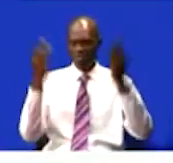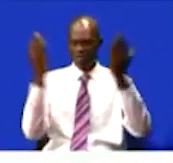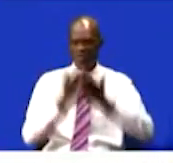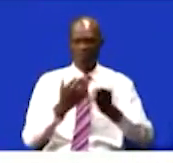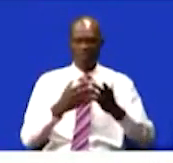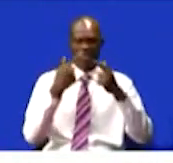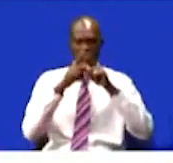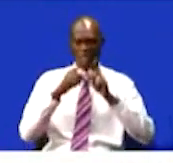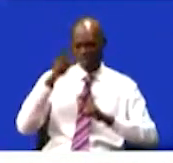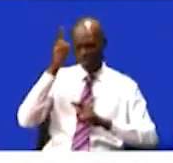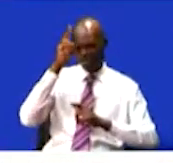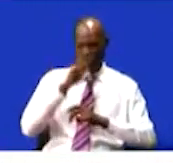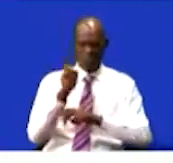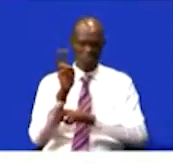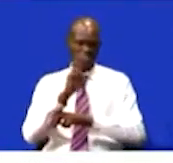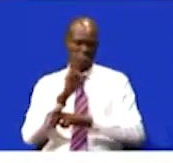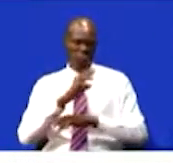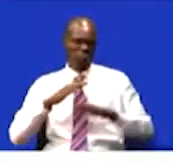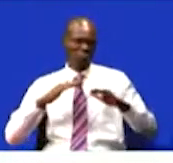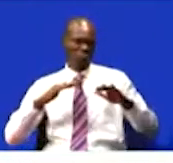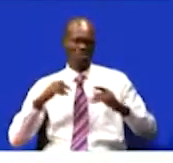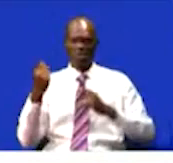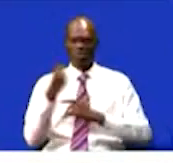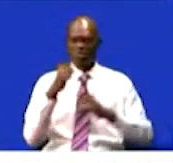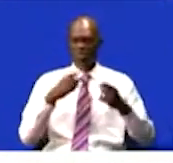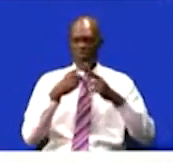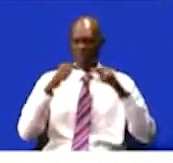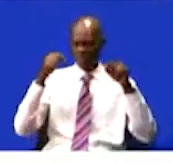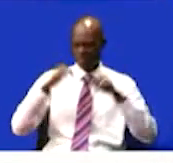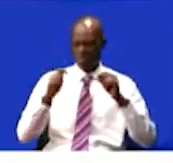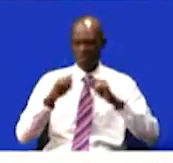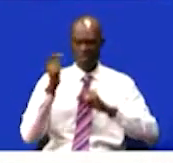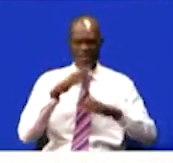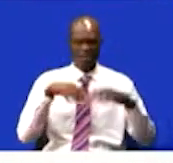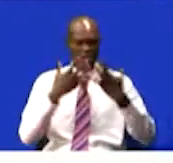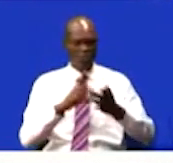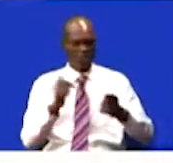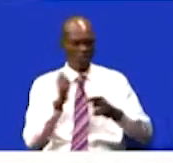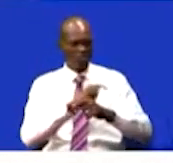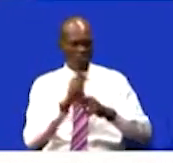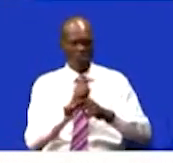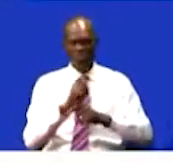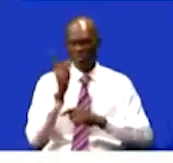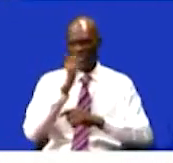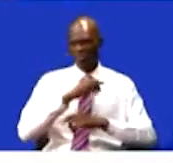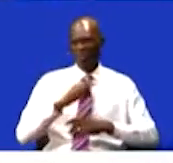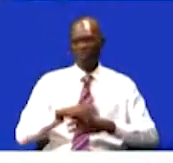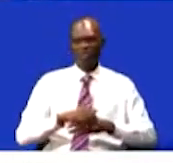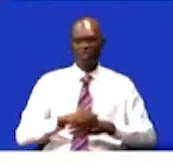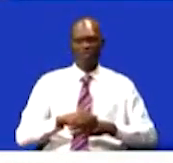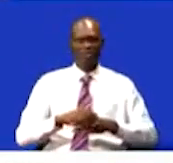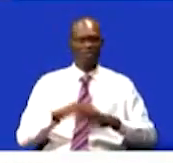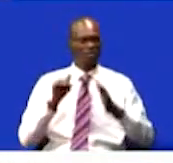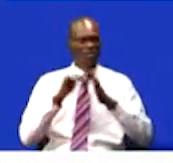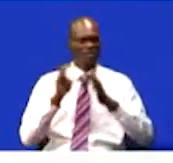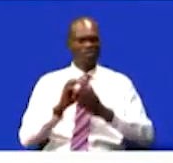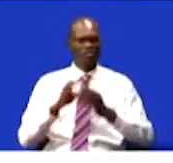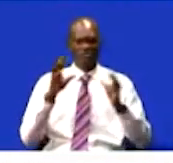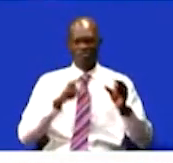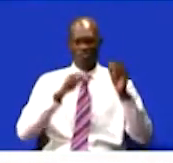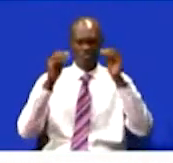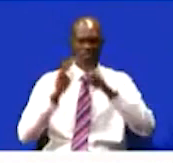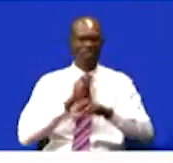ke jogo ohingo gi. Koro to mano Kenya kae kuma ging'ere ma big train. Koro piny ma ok ginyal. Nikao nyithindwa ma